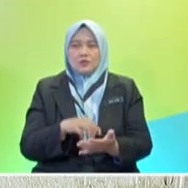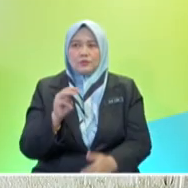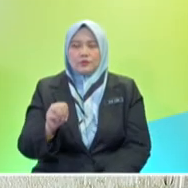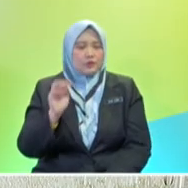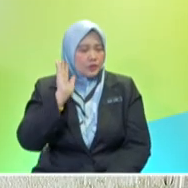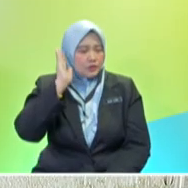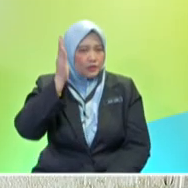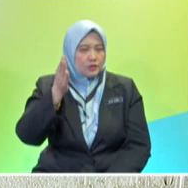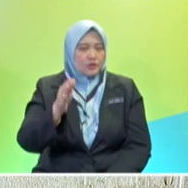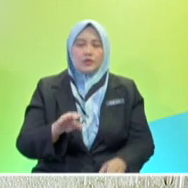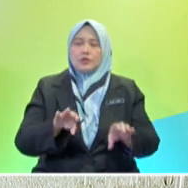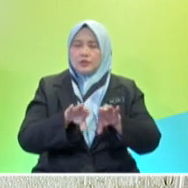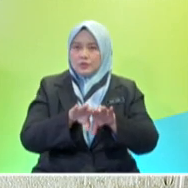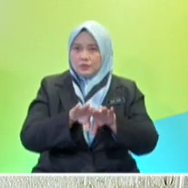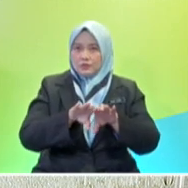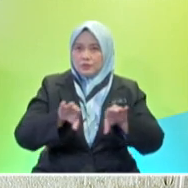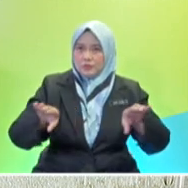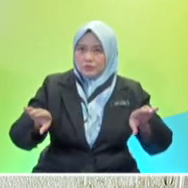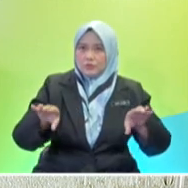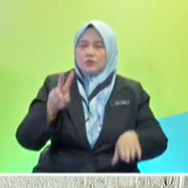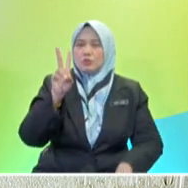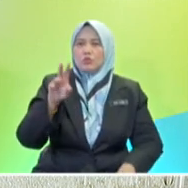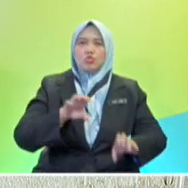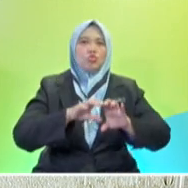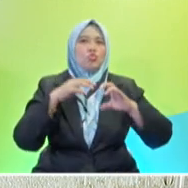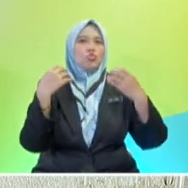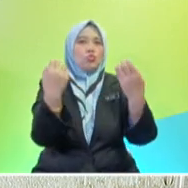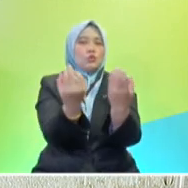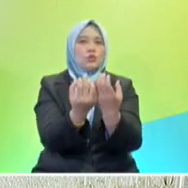akan dibahagikan kepada dua kumpulan. Dua kumpulan. Iaitu